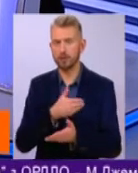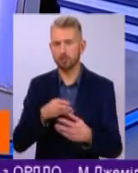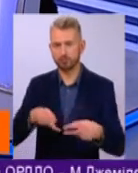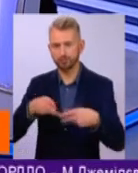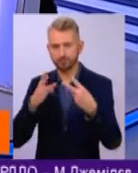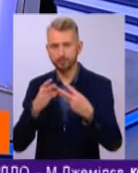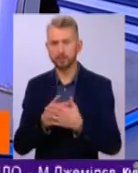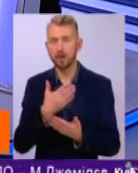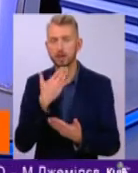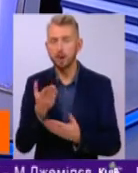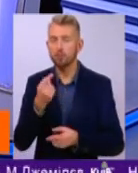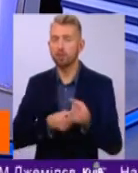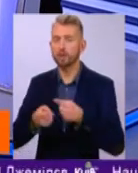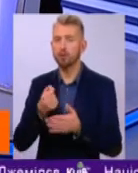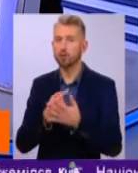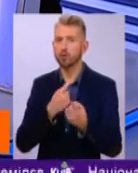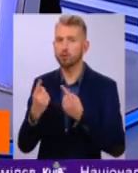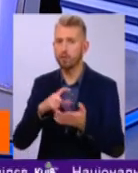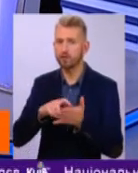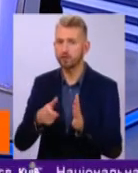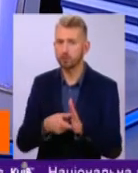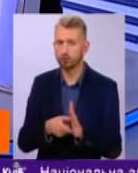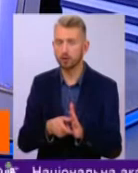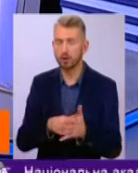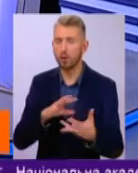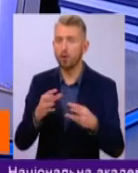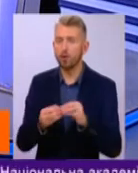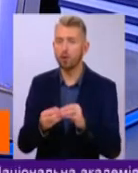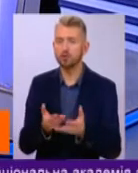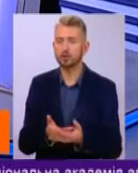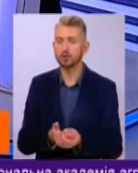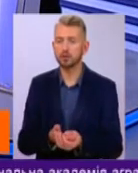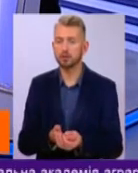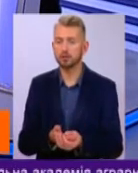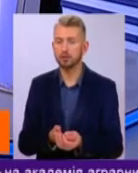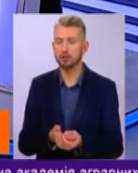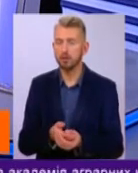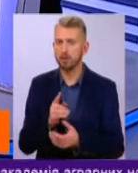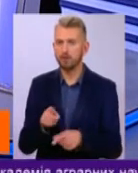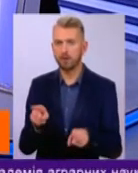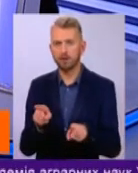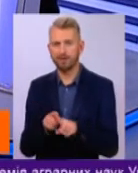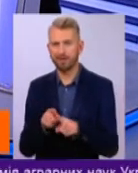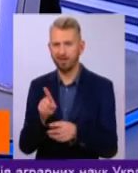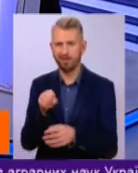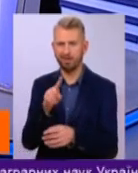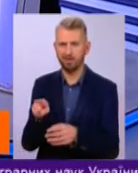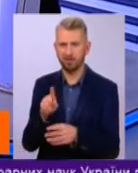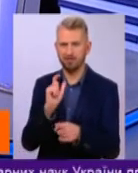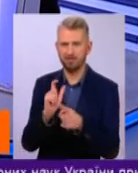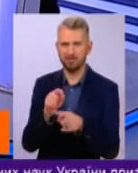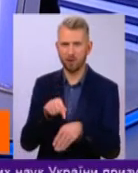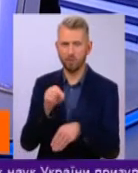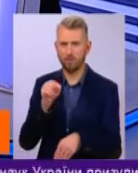Дякую. Повертаємося до розмови у студії. Отже, пане Євген, ви так трохи скептично реагували на коментарі